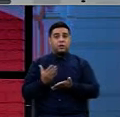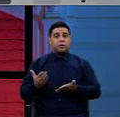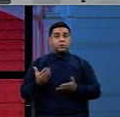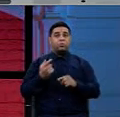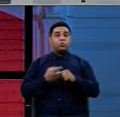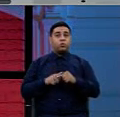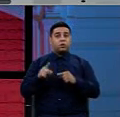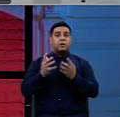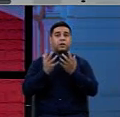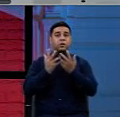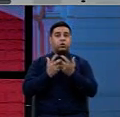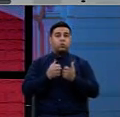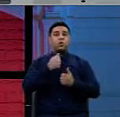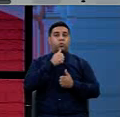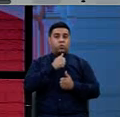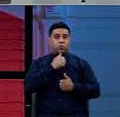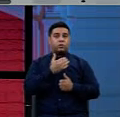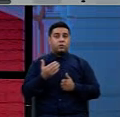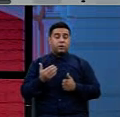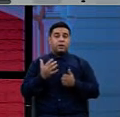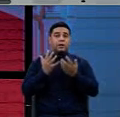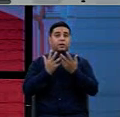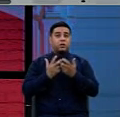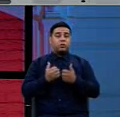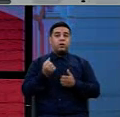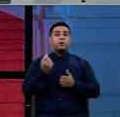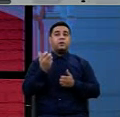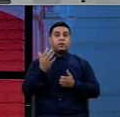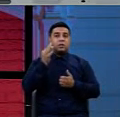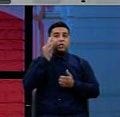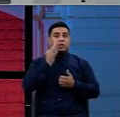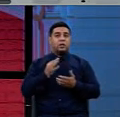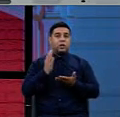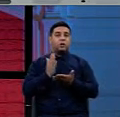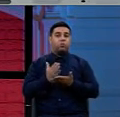Qani, shirinliklarni sanab chiqing. Shirinliklar nechta?